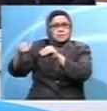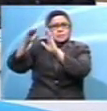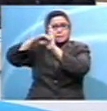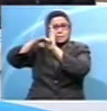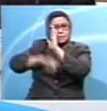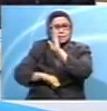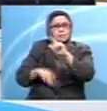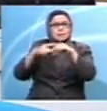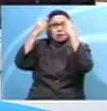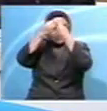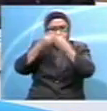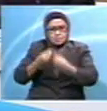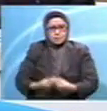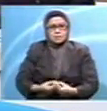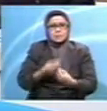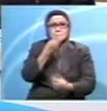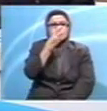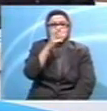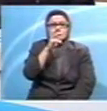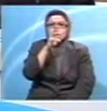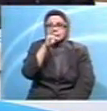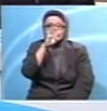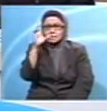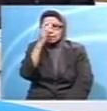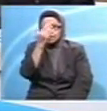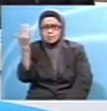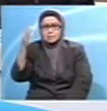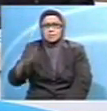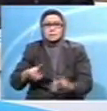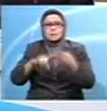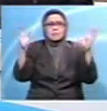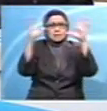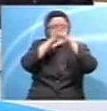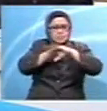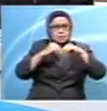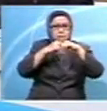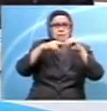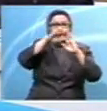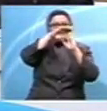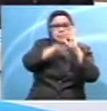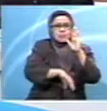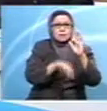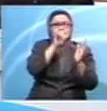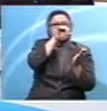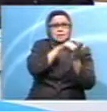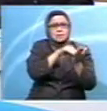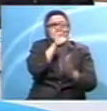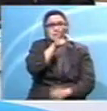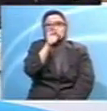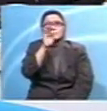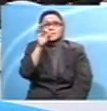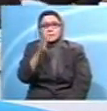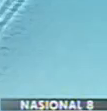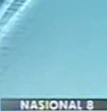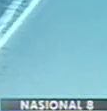nya menurun kepada 614 orang dan di Sarawak juga berkurang kepada 1099 orang Jur cakap bilik